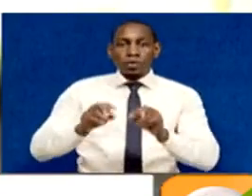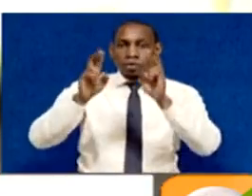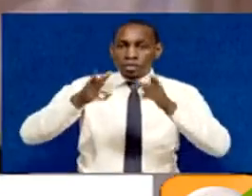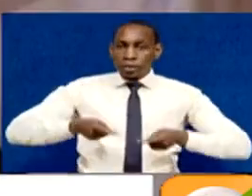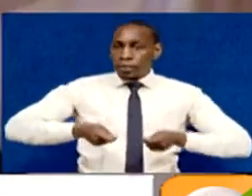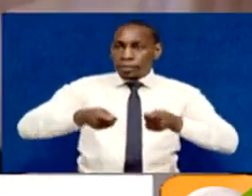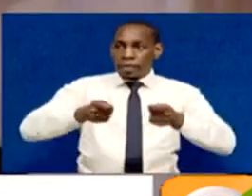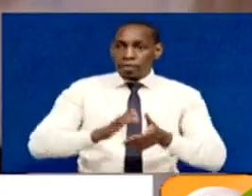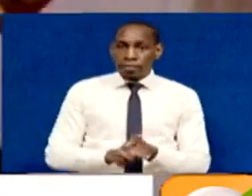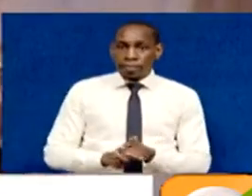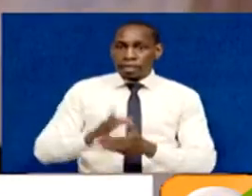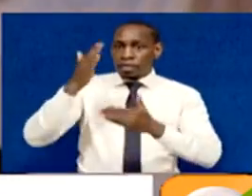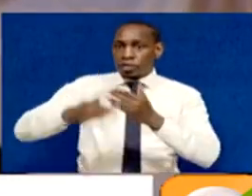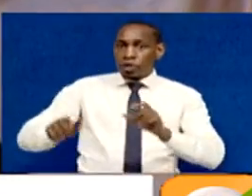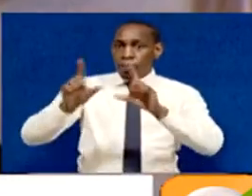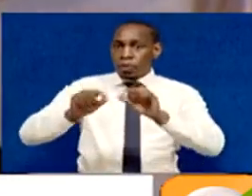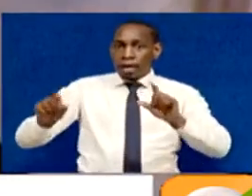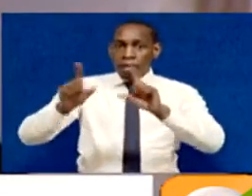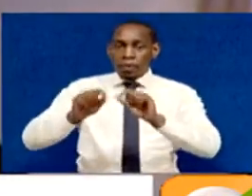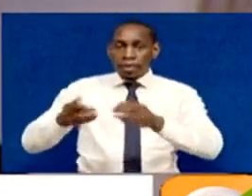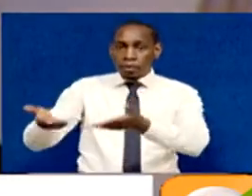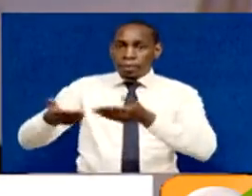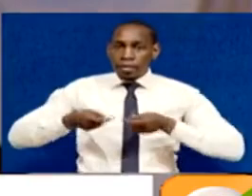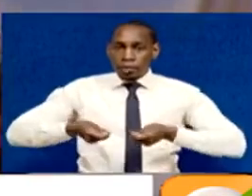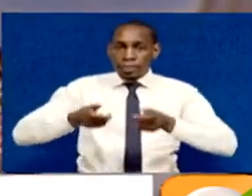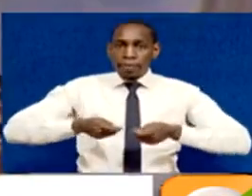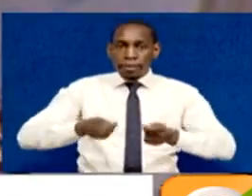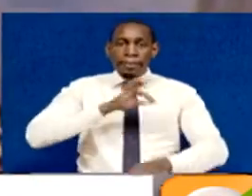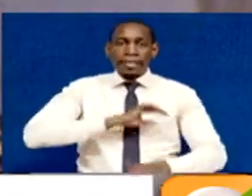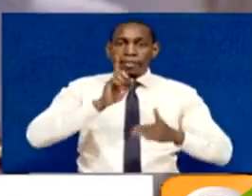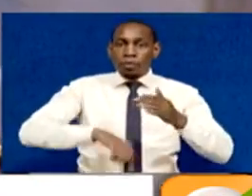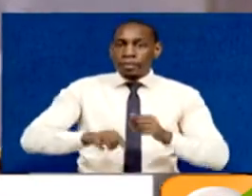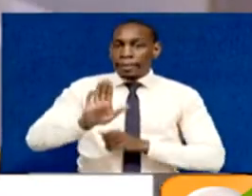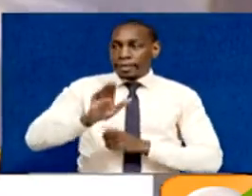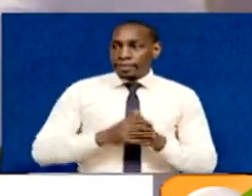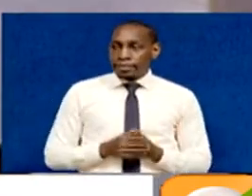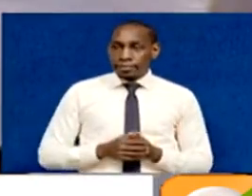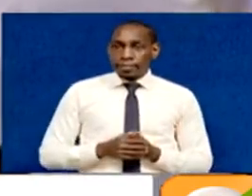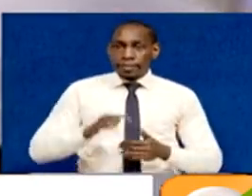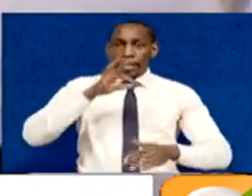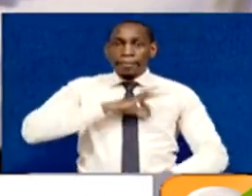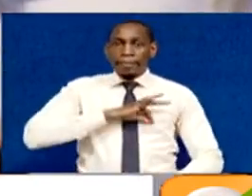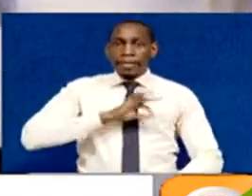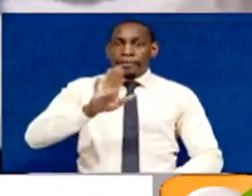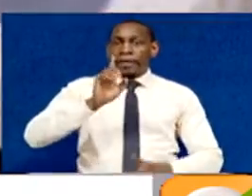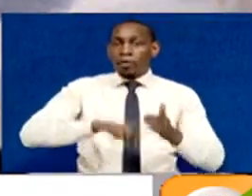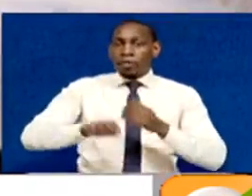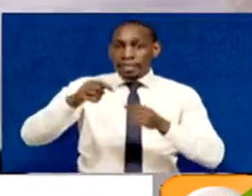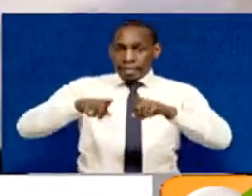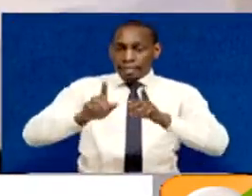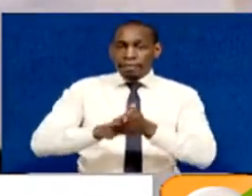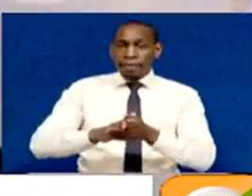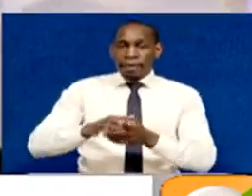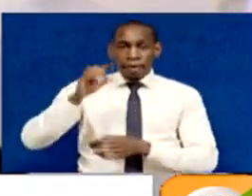mambo ya wilbaro. Achana na hiyo maneno kusikia mtaletoa wilbaro hapa. Wilbaro itakusaidia nini wewe? Itakusaidia kitu gani wewe kama